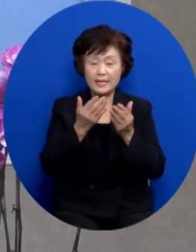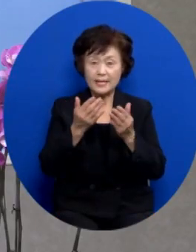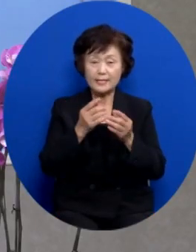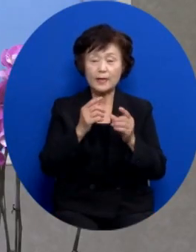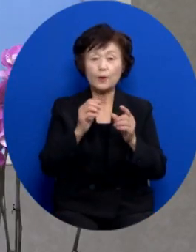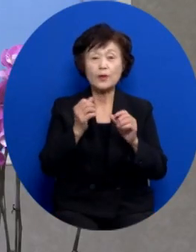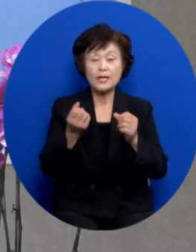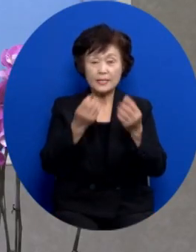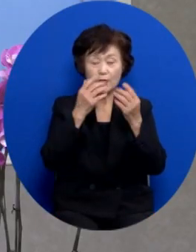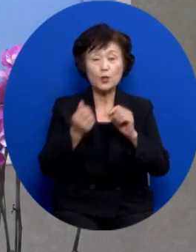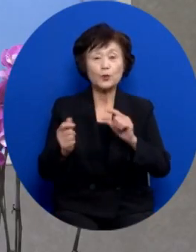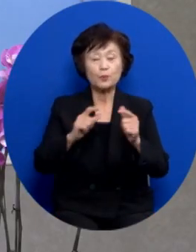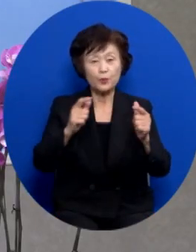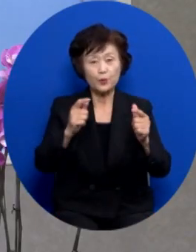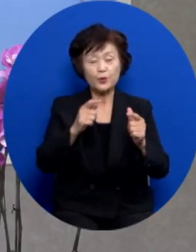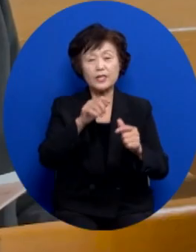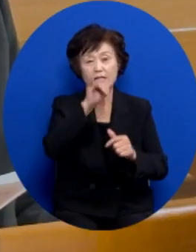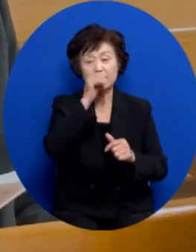전했습니다